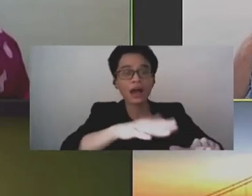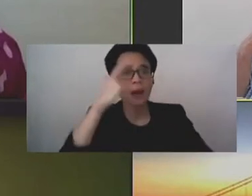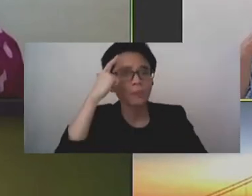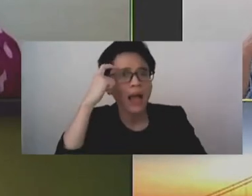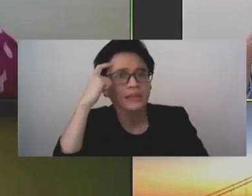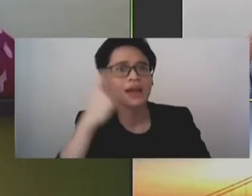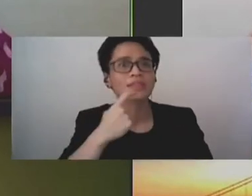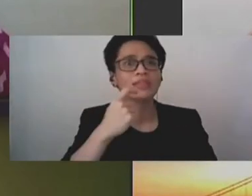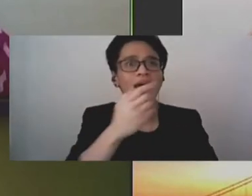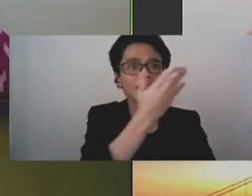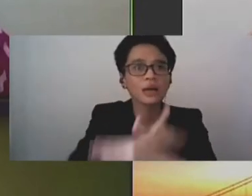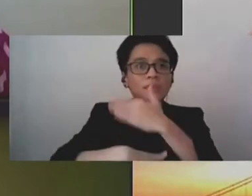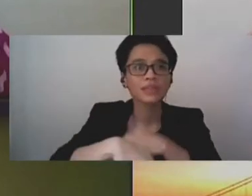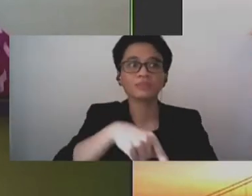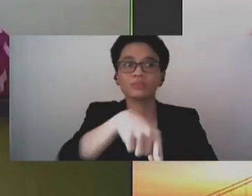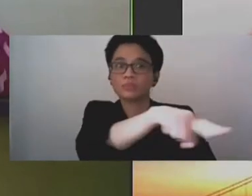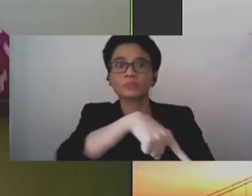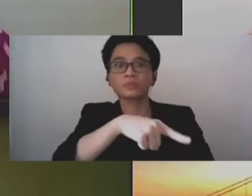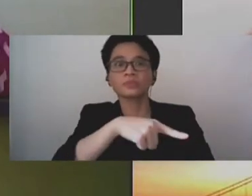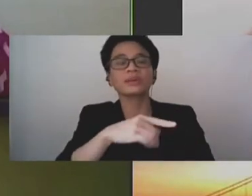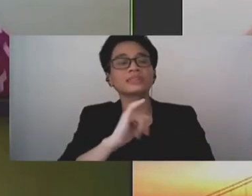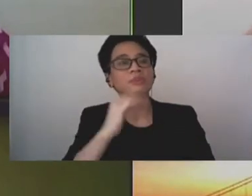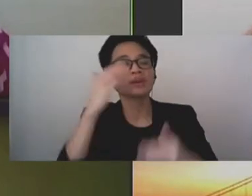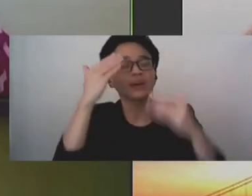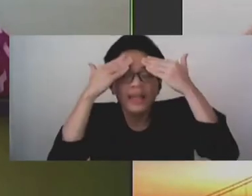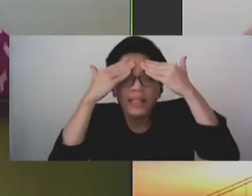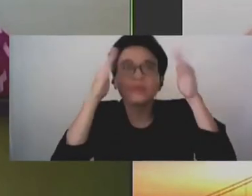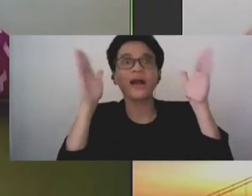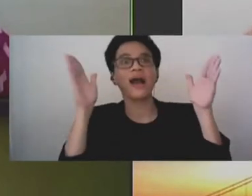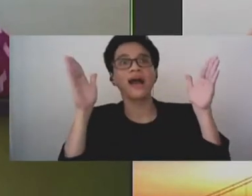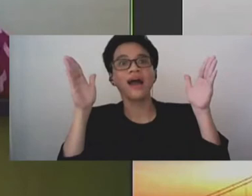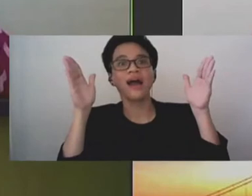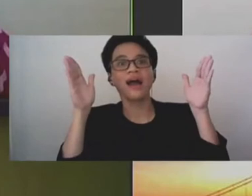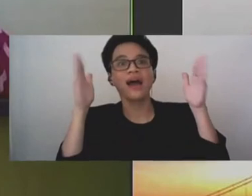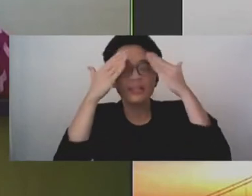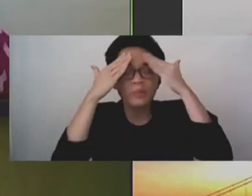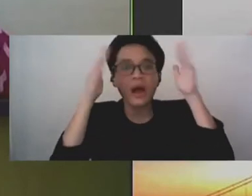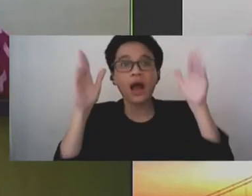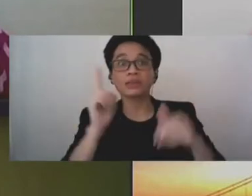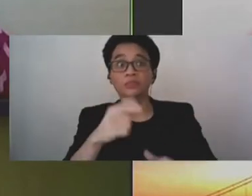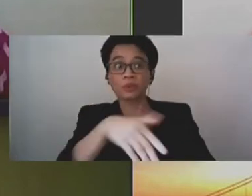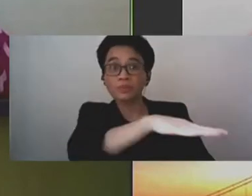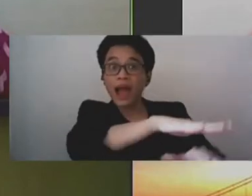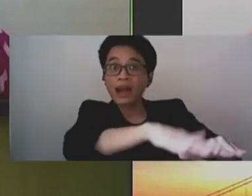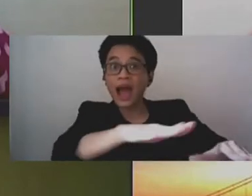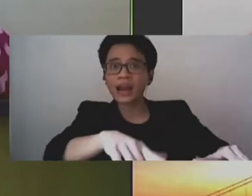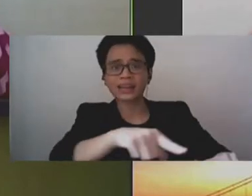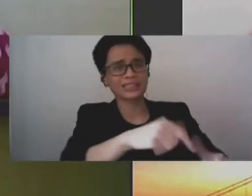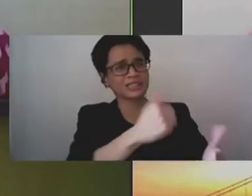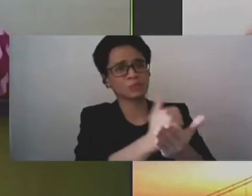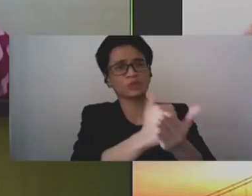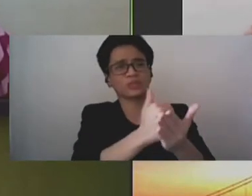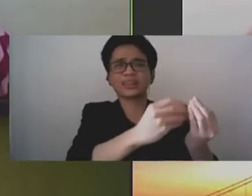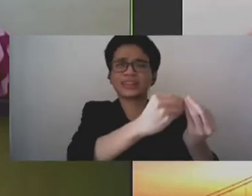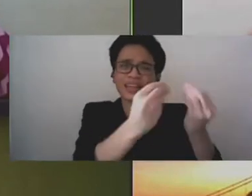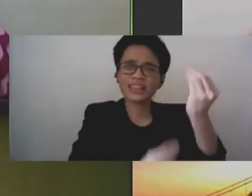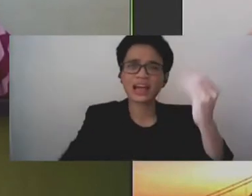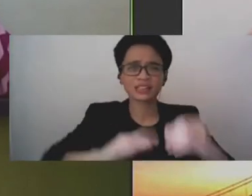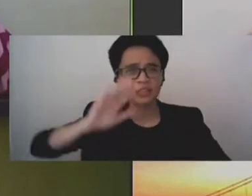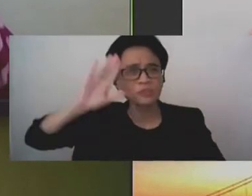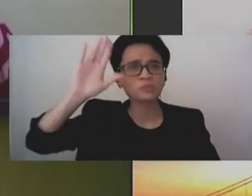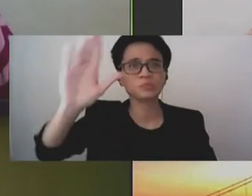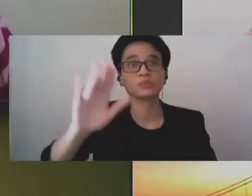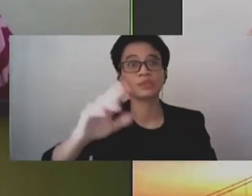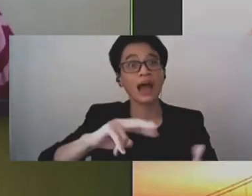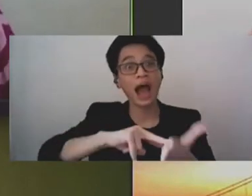gitu. Ya. Mereka akan lebih baik bisa menerima karena apa? Mereka adalah generasi masa depan ya. Gitu. Ya. Masa depan masyarakat yang akan lebih inklusif